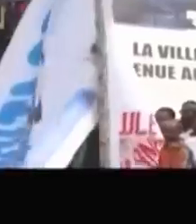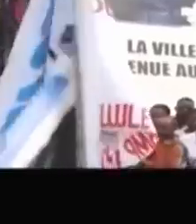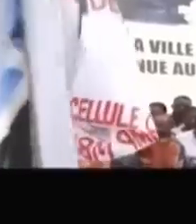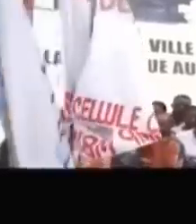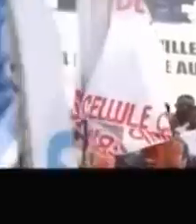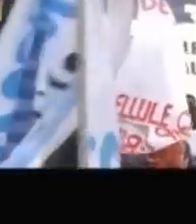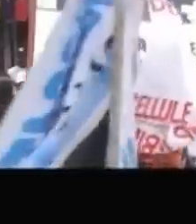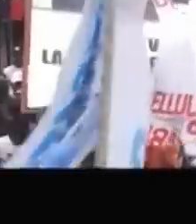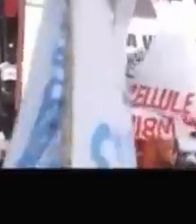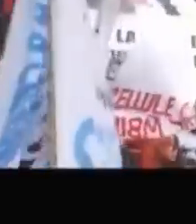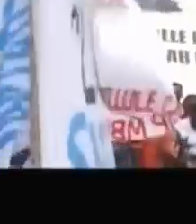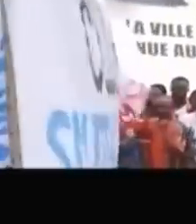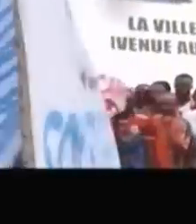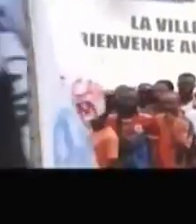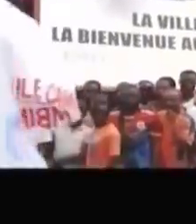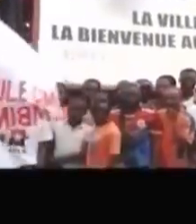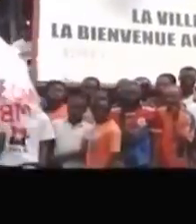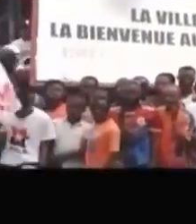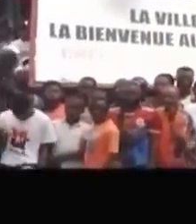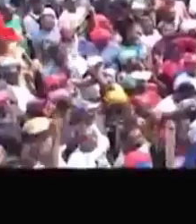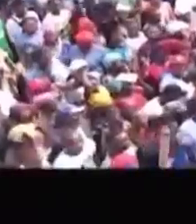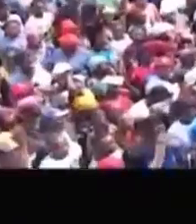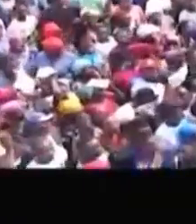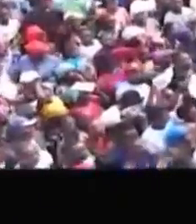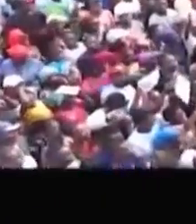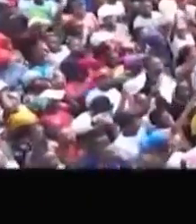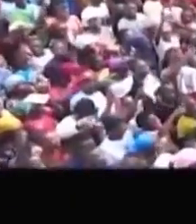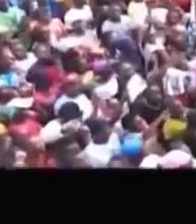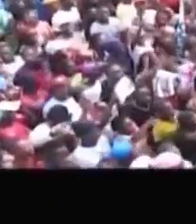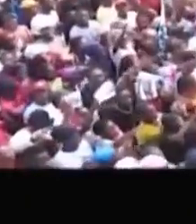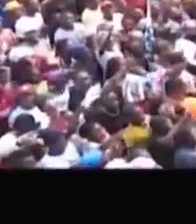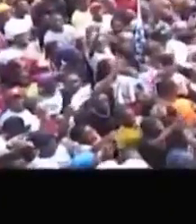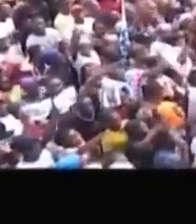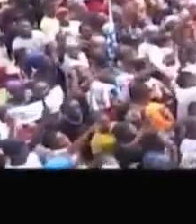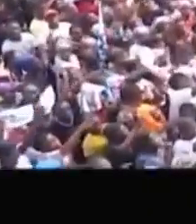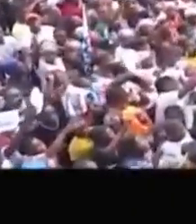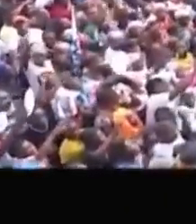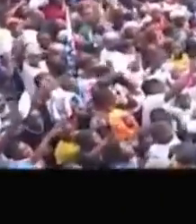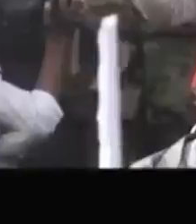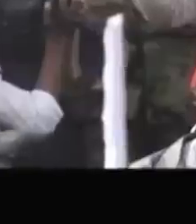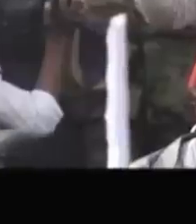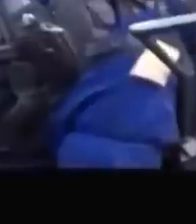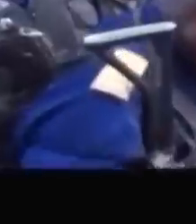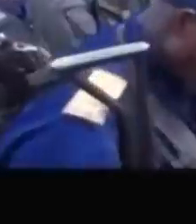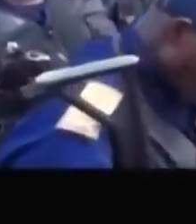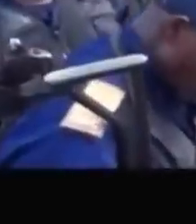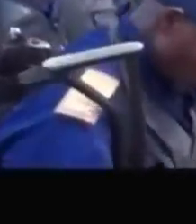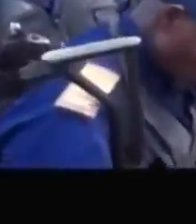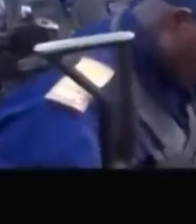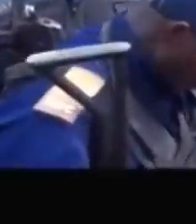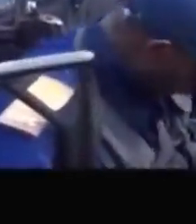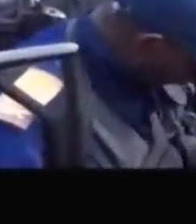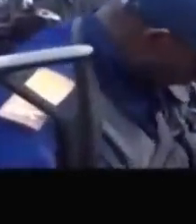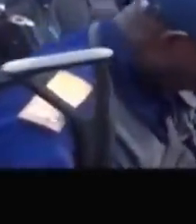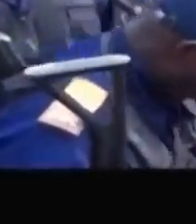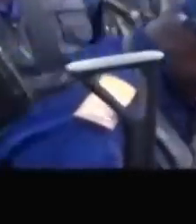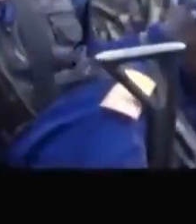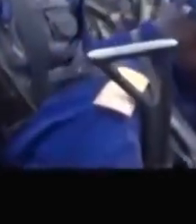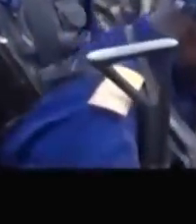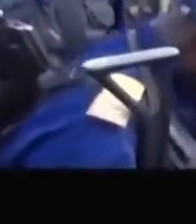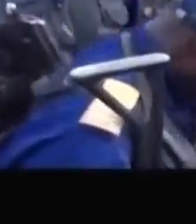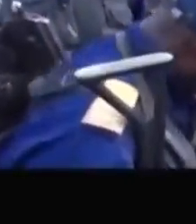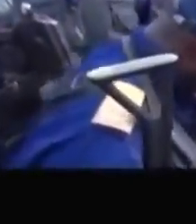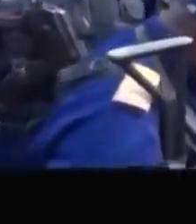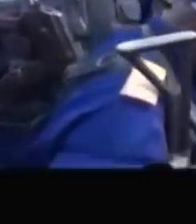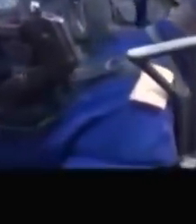au chef de l'État pour la poursuite de l'élan déjà amorcé pour l'amélioration du social. Après Bumba, le VPM Jean-Pierre